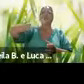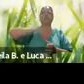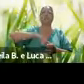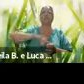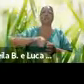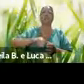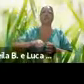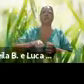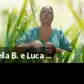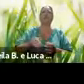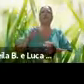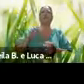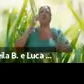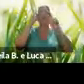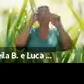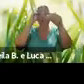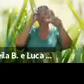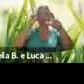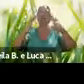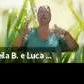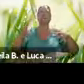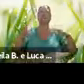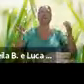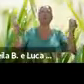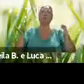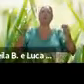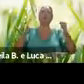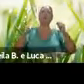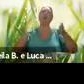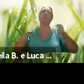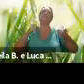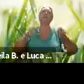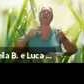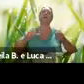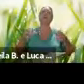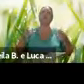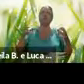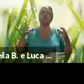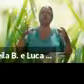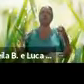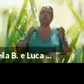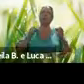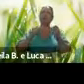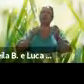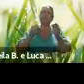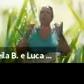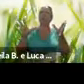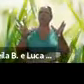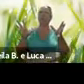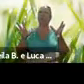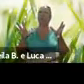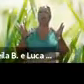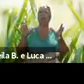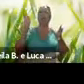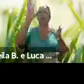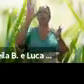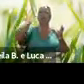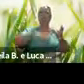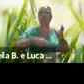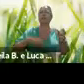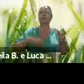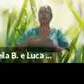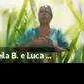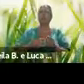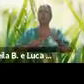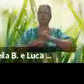passano attraverso il cuore e allora cominciano a bombare il sangue, che sono pieno di cellule. Da tutte